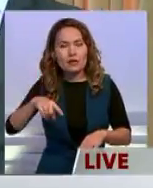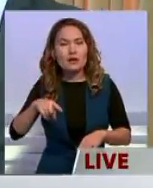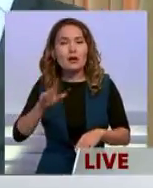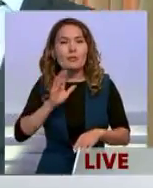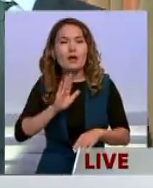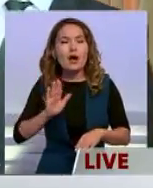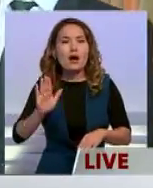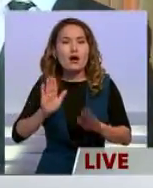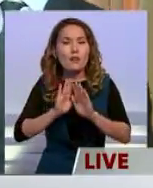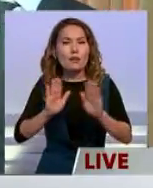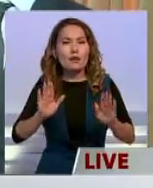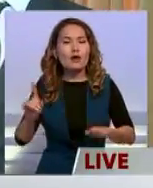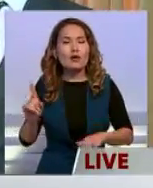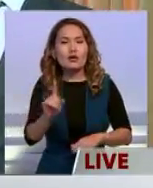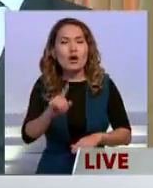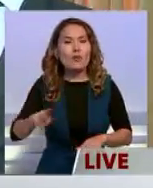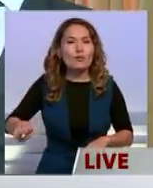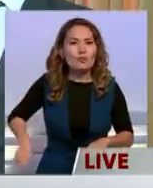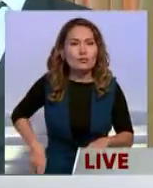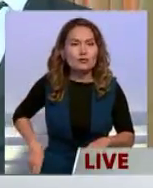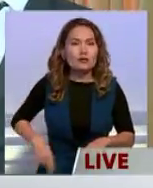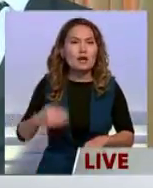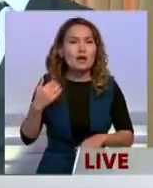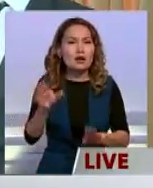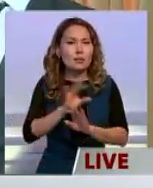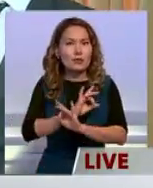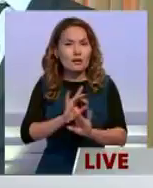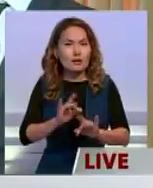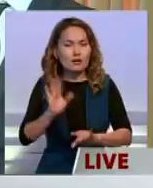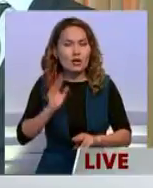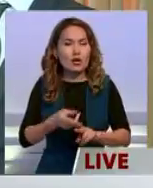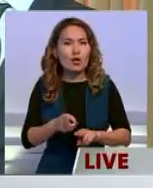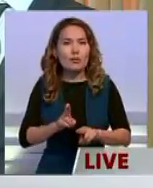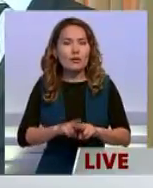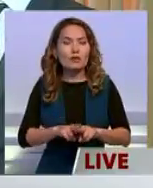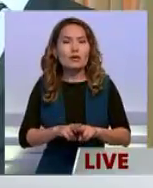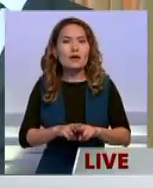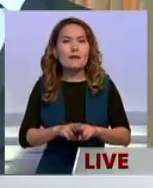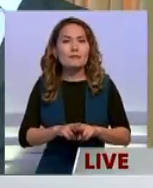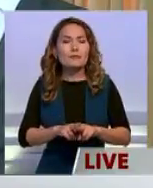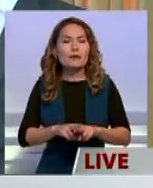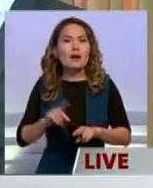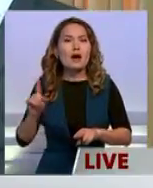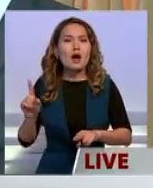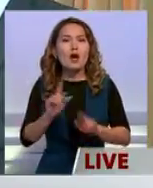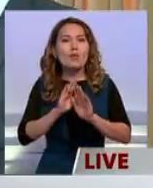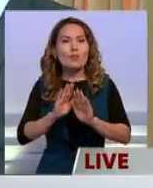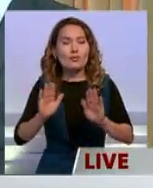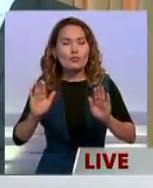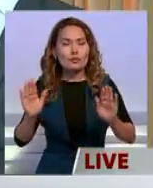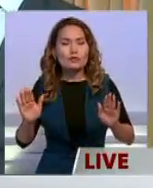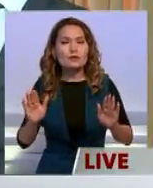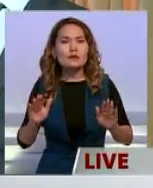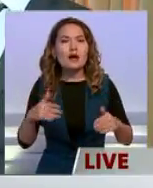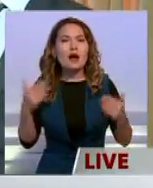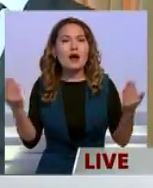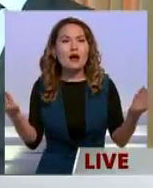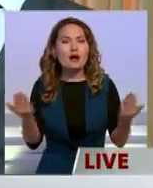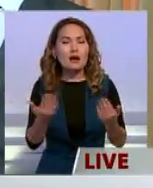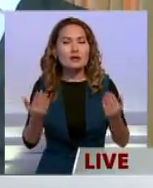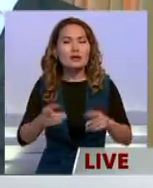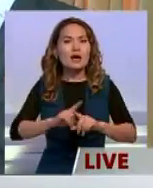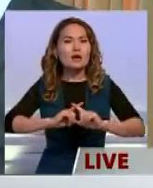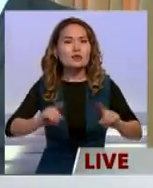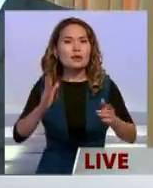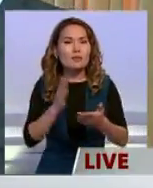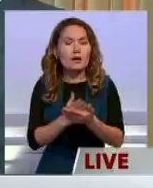Мирболат Бижановтан білетін боламыз. Мирболат, бұл музей жалпы несімен ерекше, қандай халыққа қалай қызмет